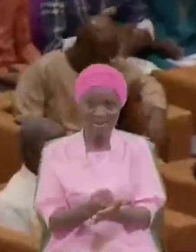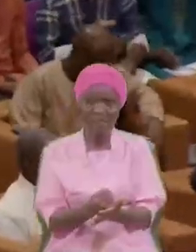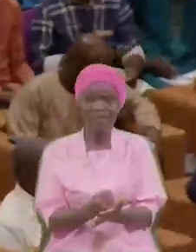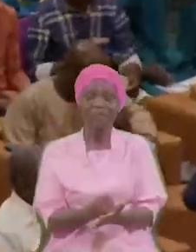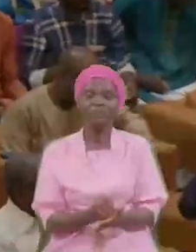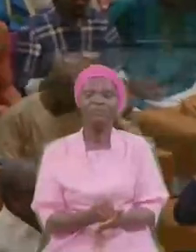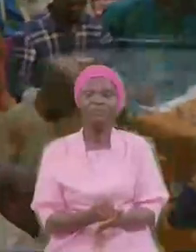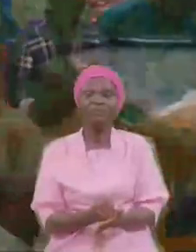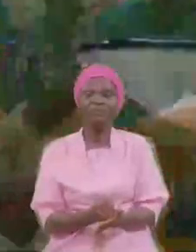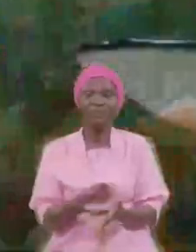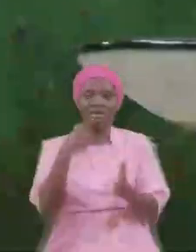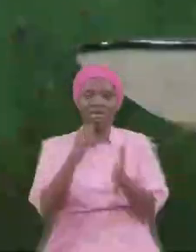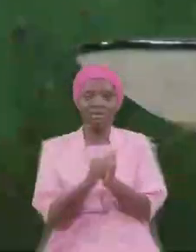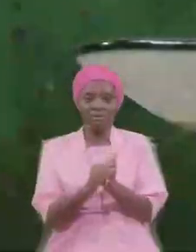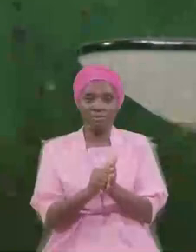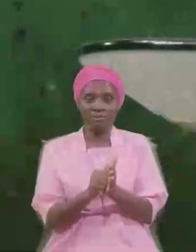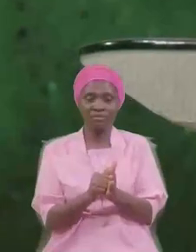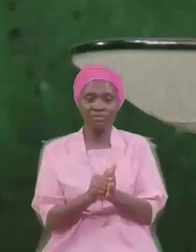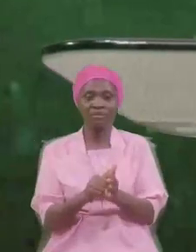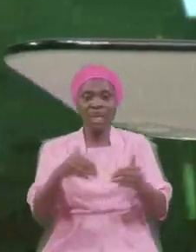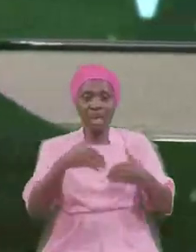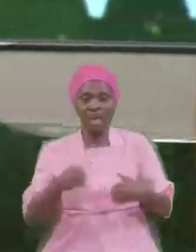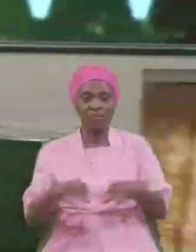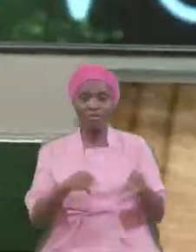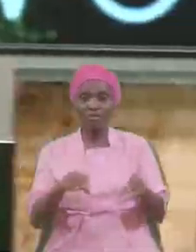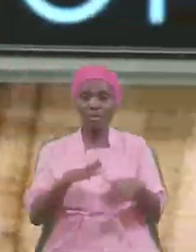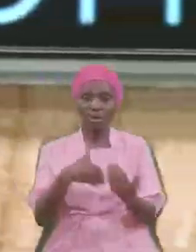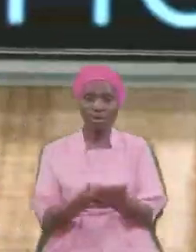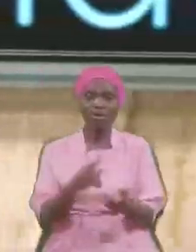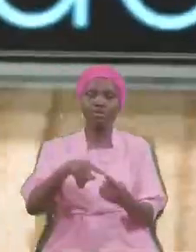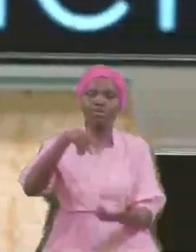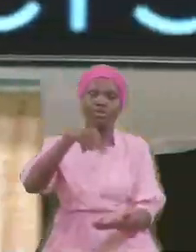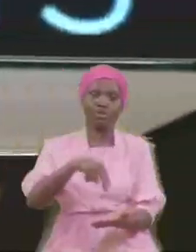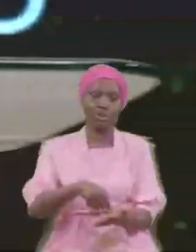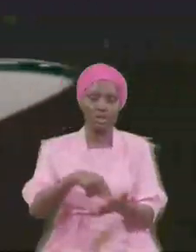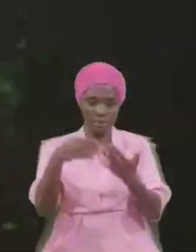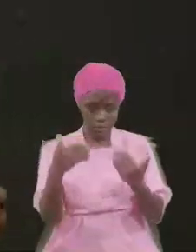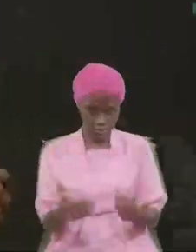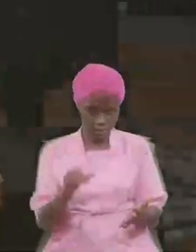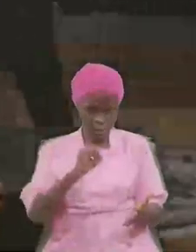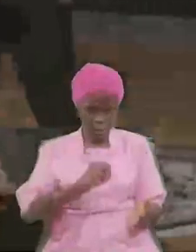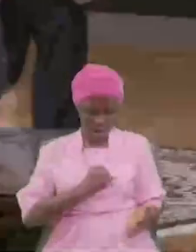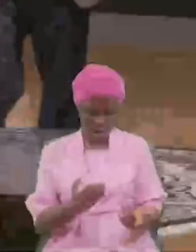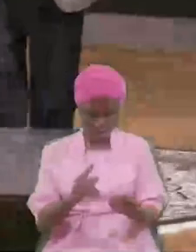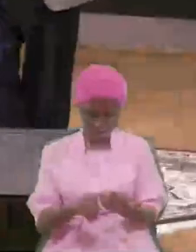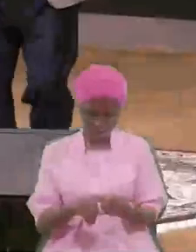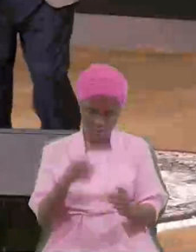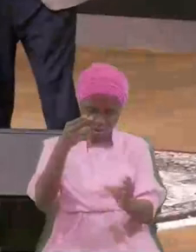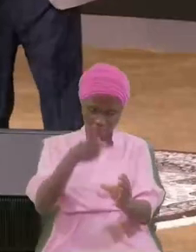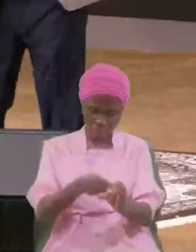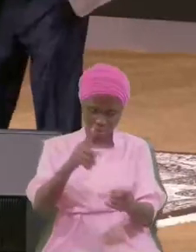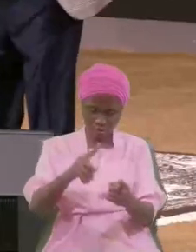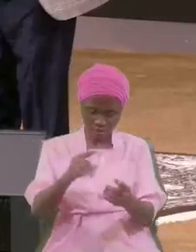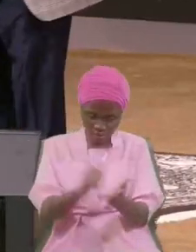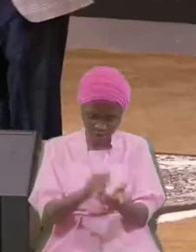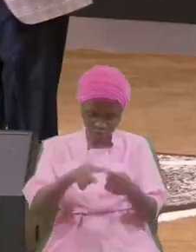c'est dit que et tenir ferme après avoir tout surmonté. Est-ce que je peux l'appliquer à moi-même, pour